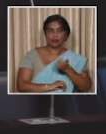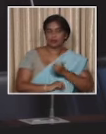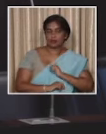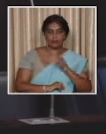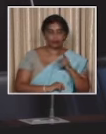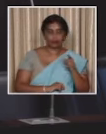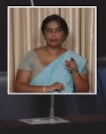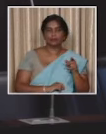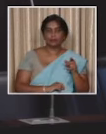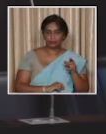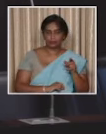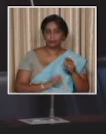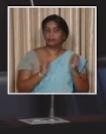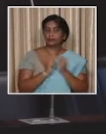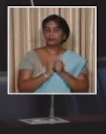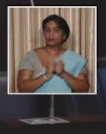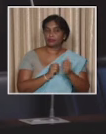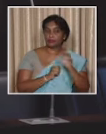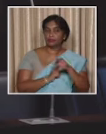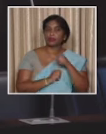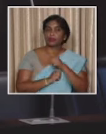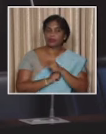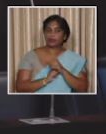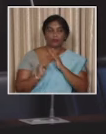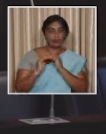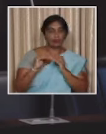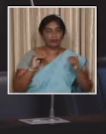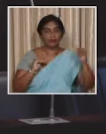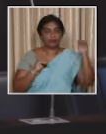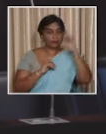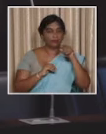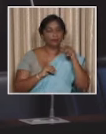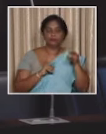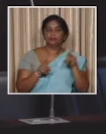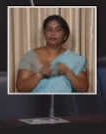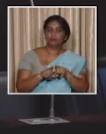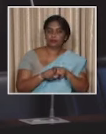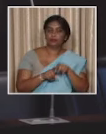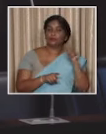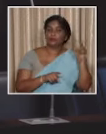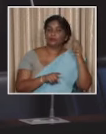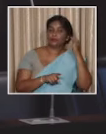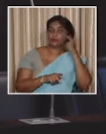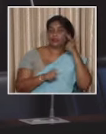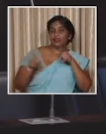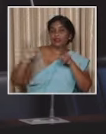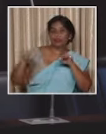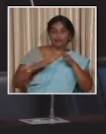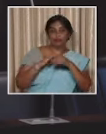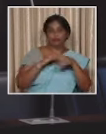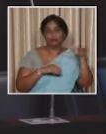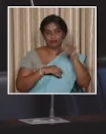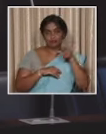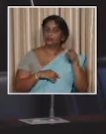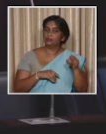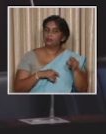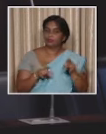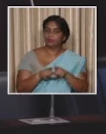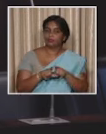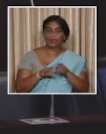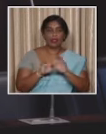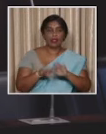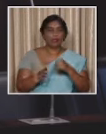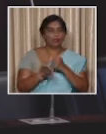නැහැ මේ වැඩ කටයුතු කරන්න ඔබතුමාටත් වඩා ඉහළින් ඉන්නවයි කියලා තමයි ඒගොල්ලෝ හිතාගෙන ඉන්නේ. ඒ වගේම